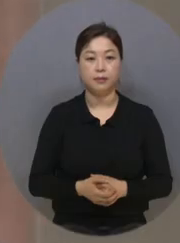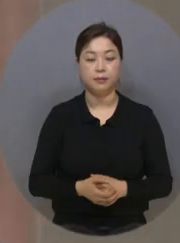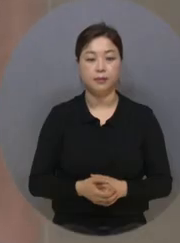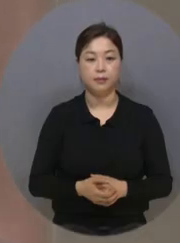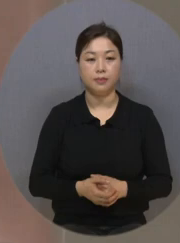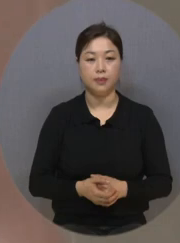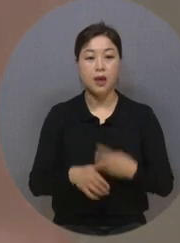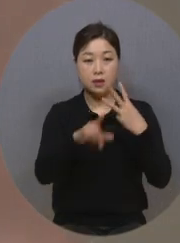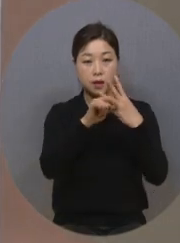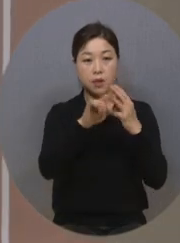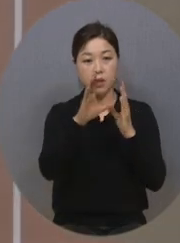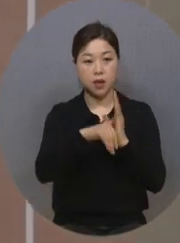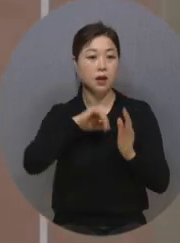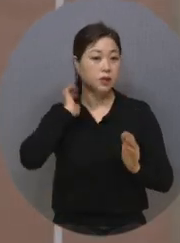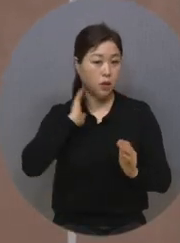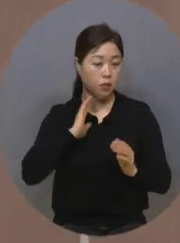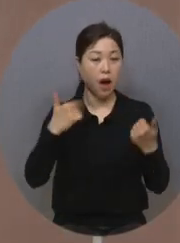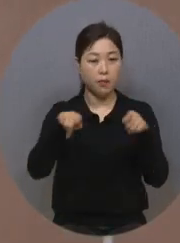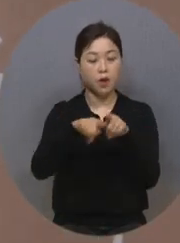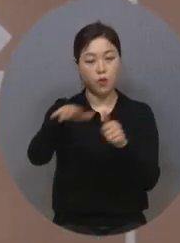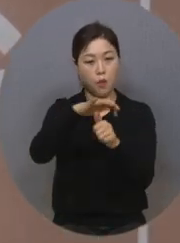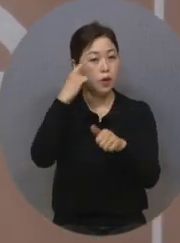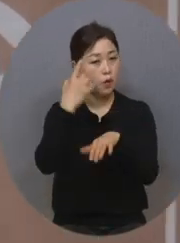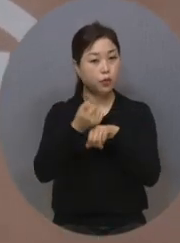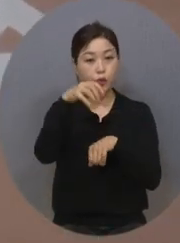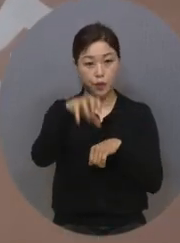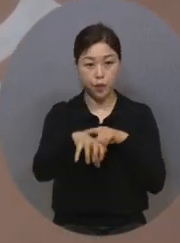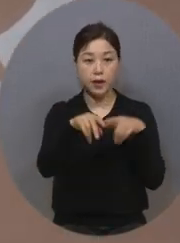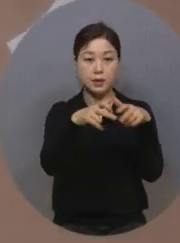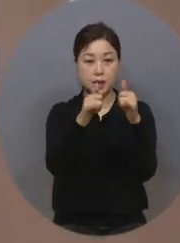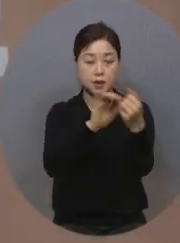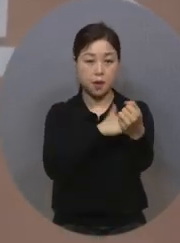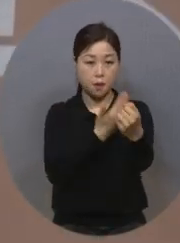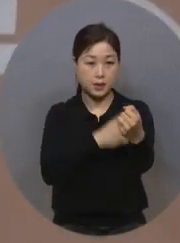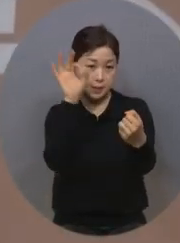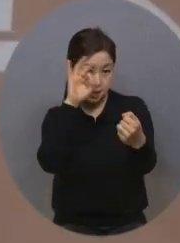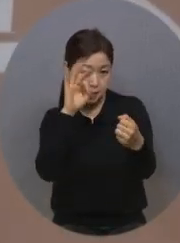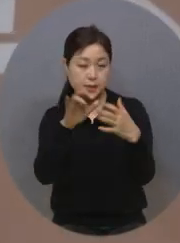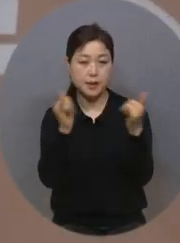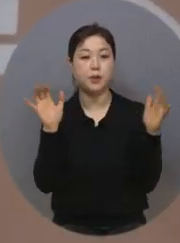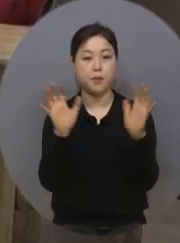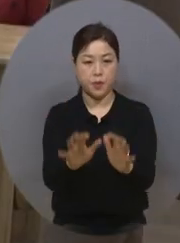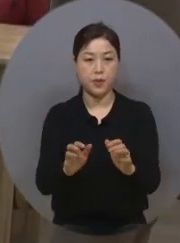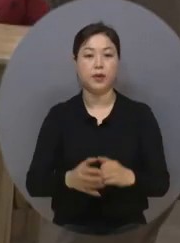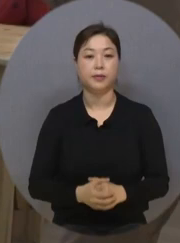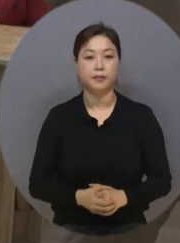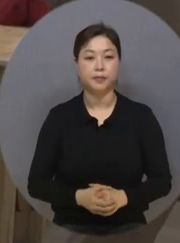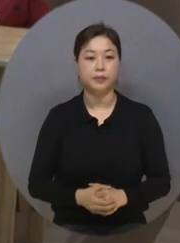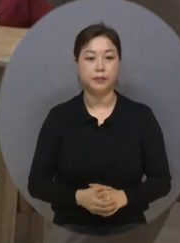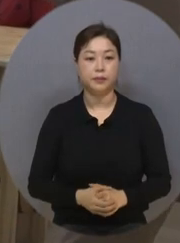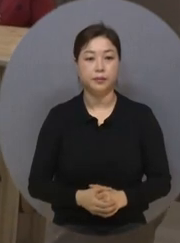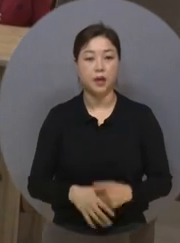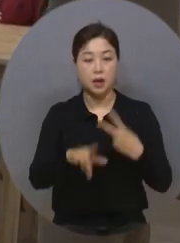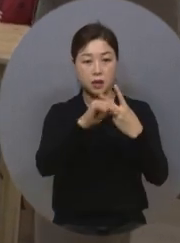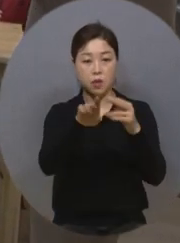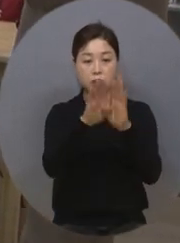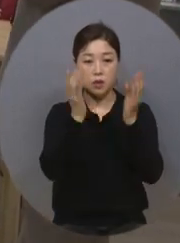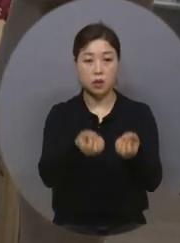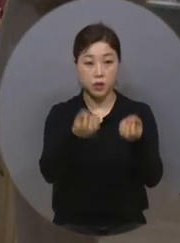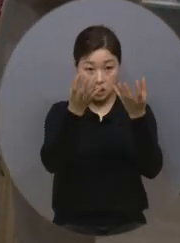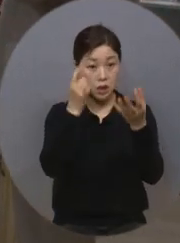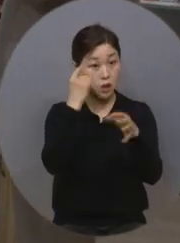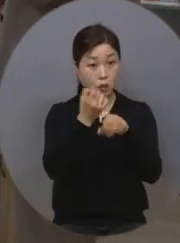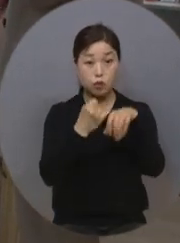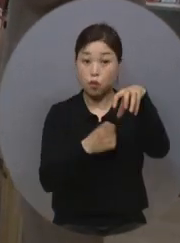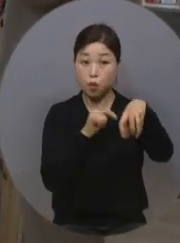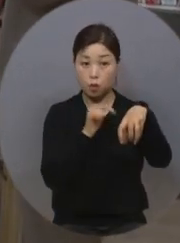지난 3월 의정부 함께 돌봄 연구소 장애인의 권리를 찾는 사람들이 모였습니다. 지난 2월 개소식을 한